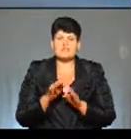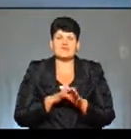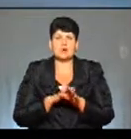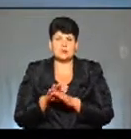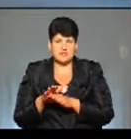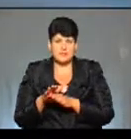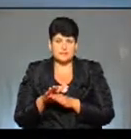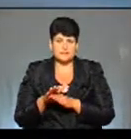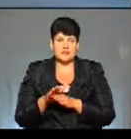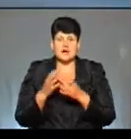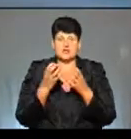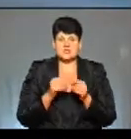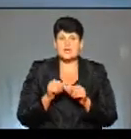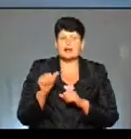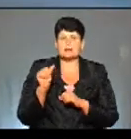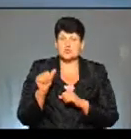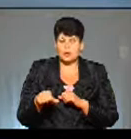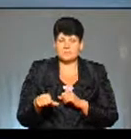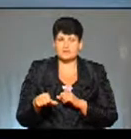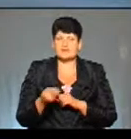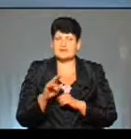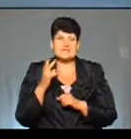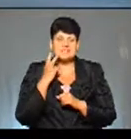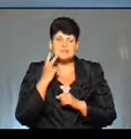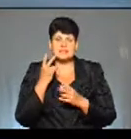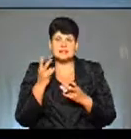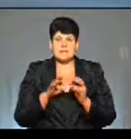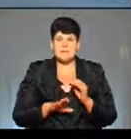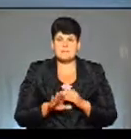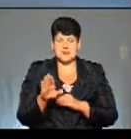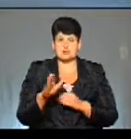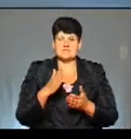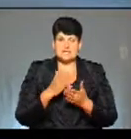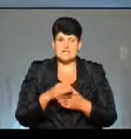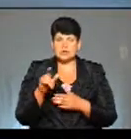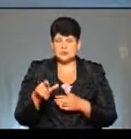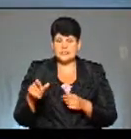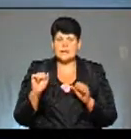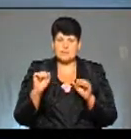Так що, а ще крім того, ну, не завжди ж треба і пандус. Є людина, яка може